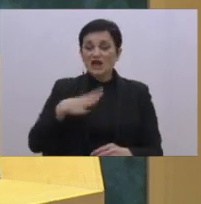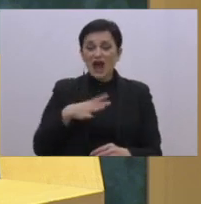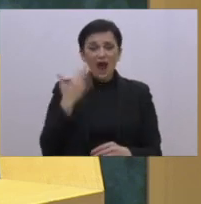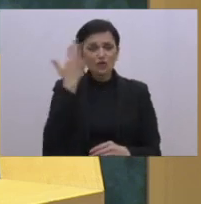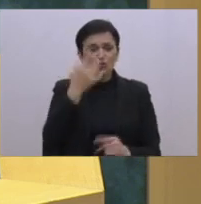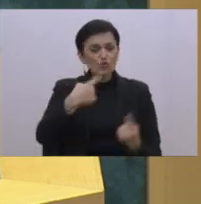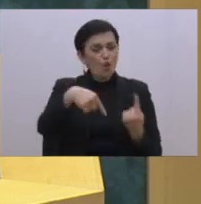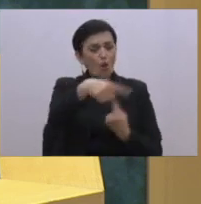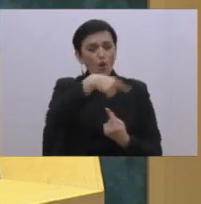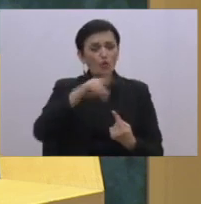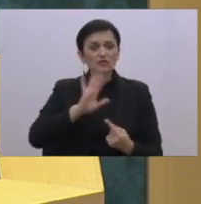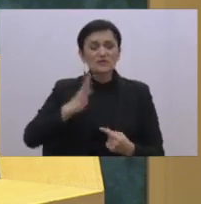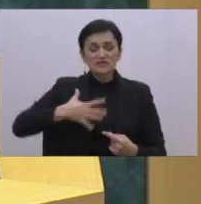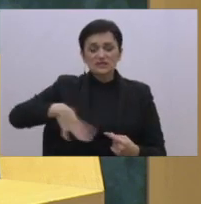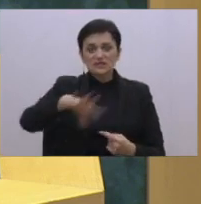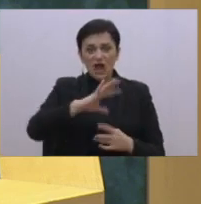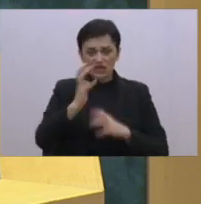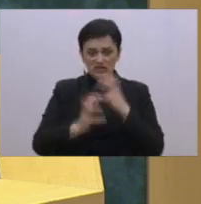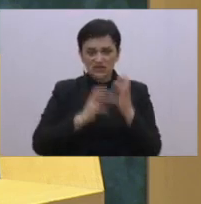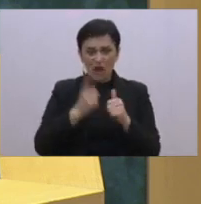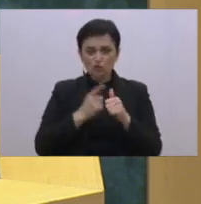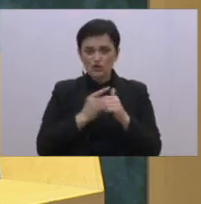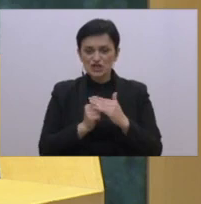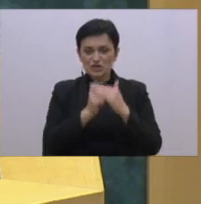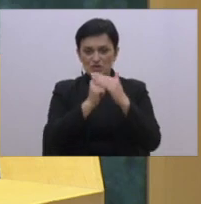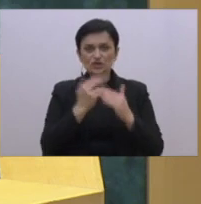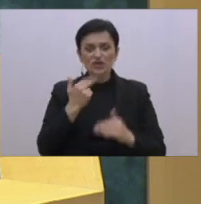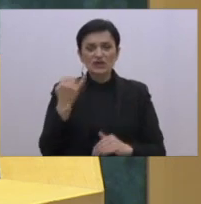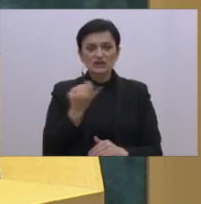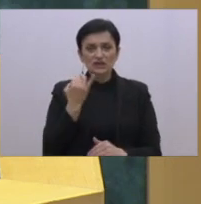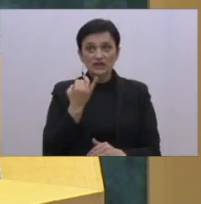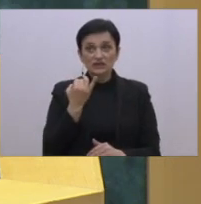ოცნება, არამედ საქართველოს საერთაშორისო იმიჯი და ინტერესები.